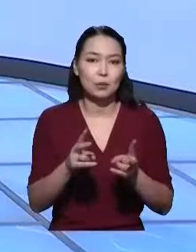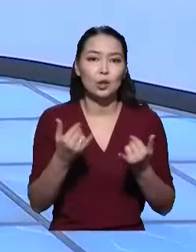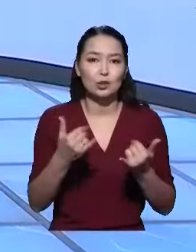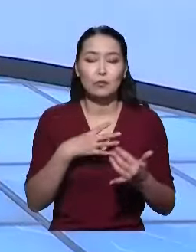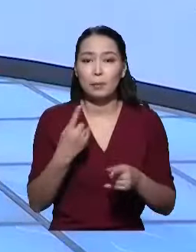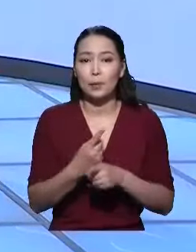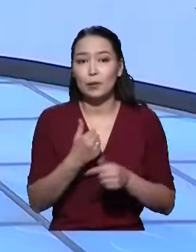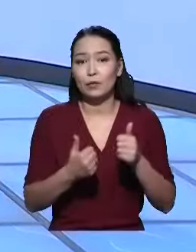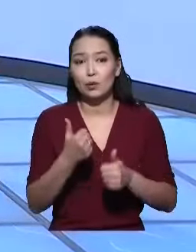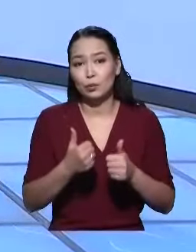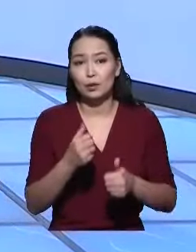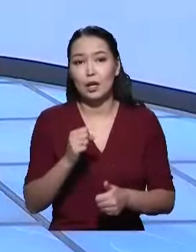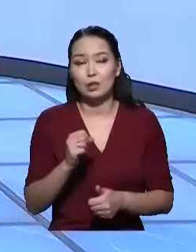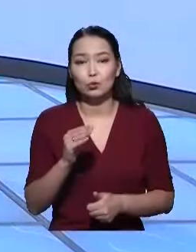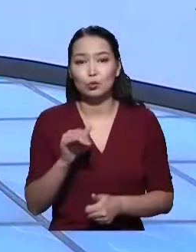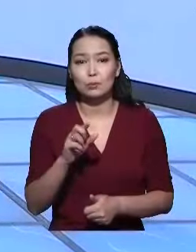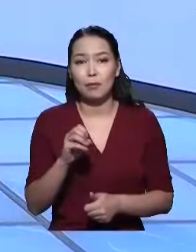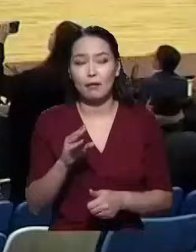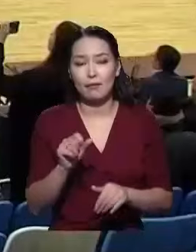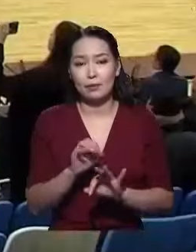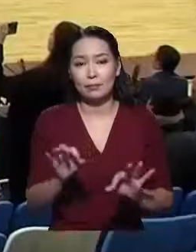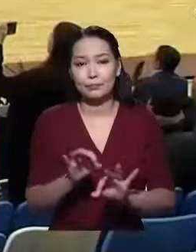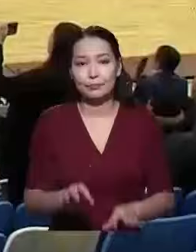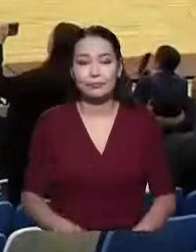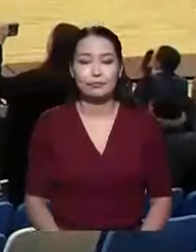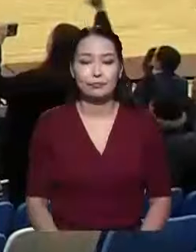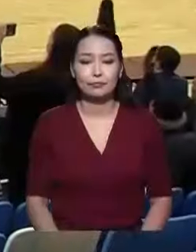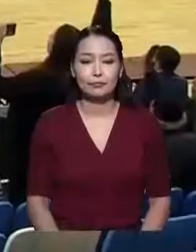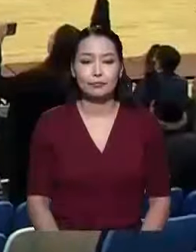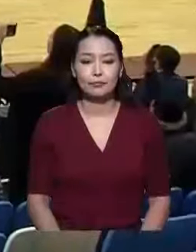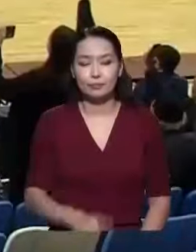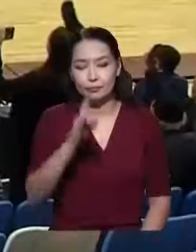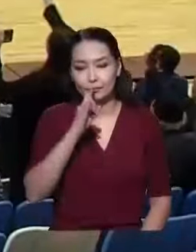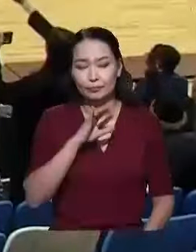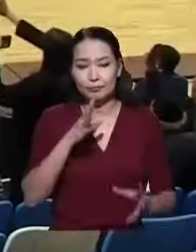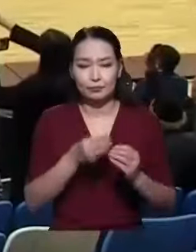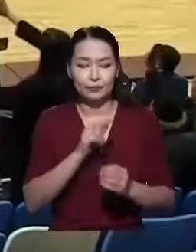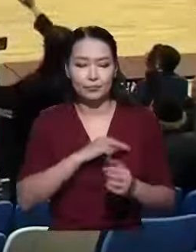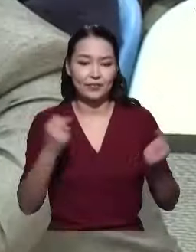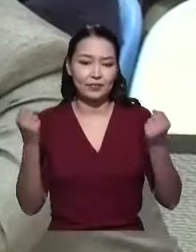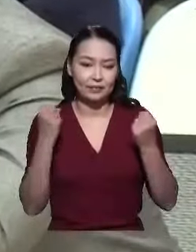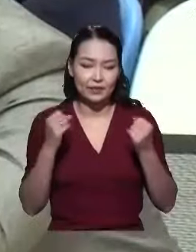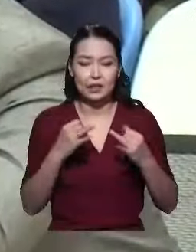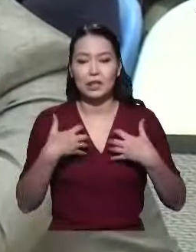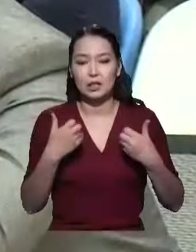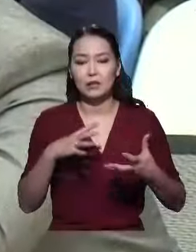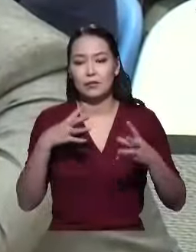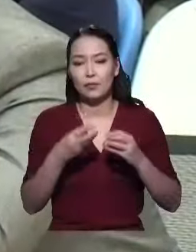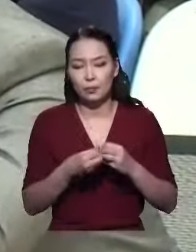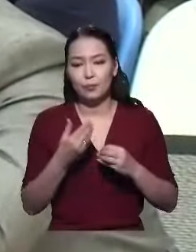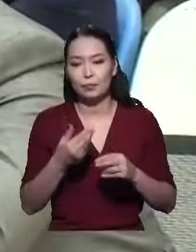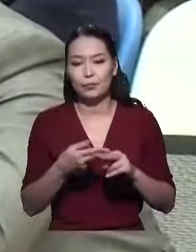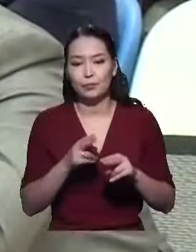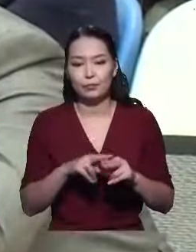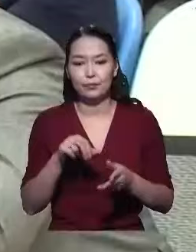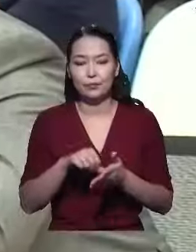состоялся первый турнир. Асимжан Жузбаева продолжит. В Казахстане уже шестой год работает физкультурно-оздоровительный комплекс «ЖАЗ Жаунгер».